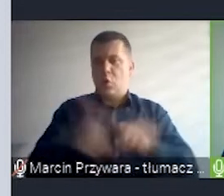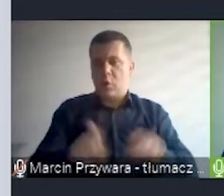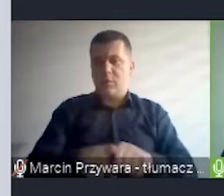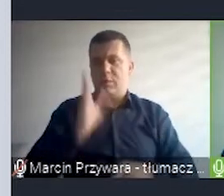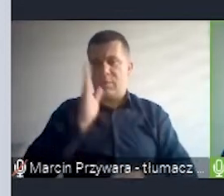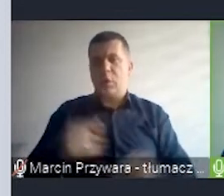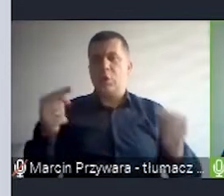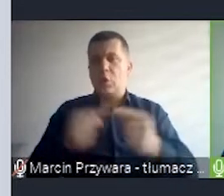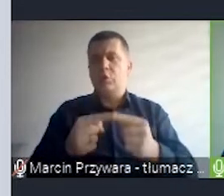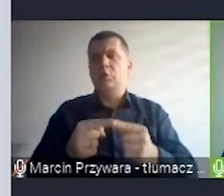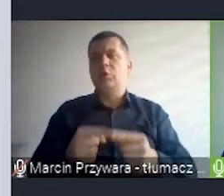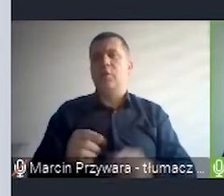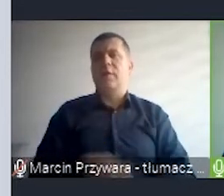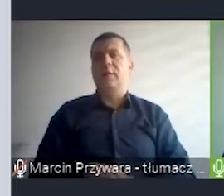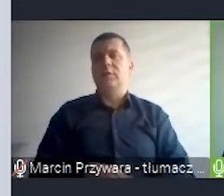się dostosowywać do